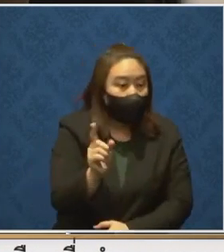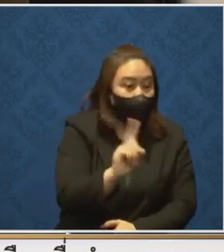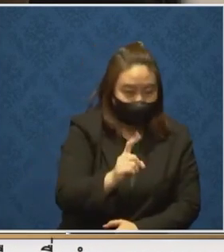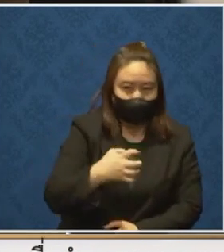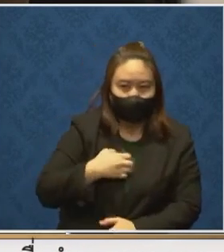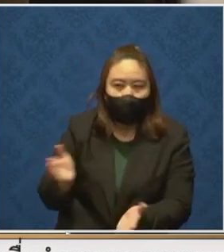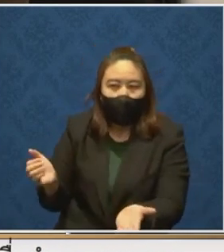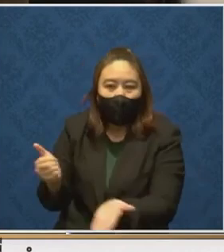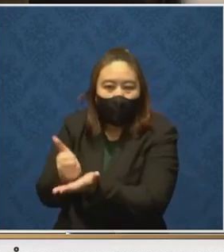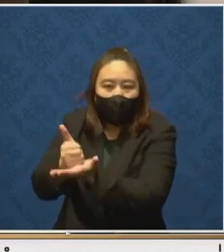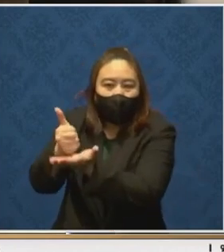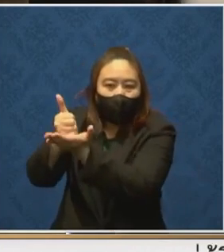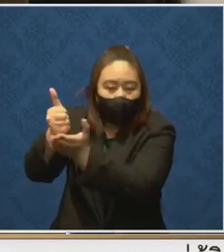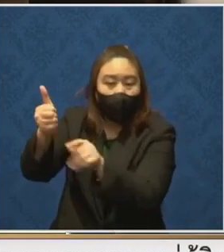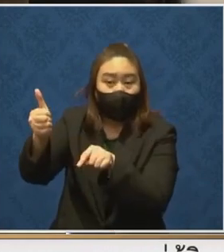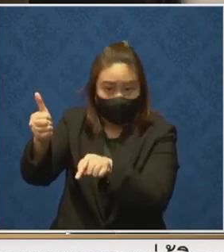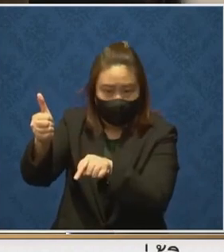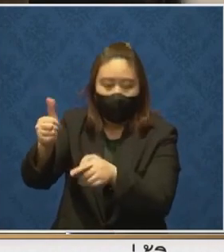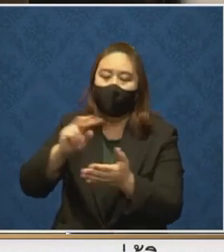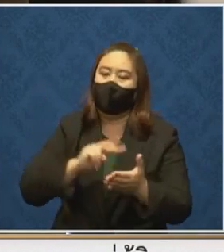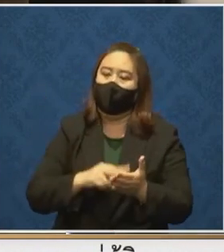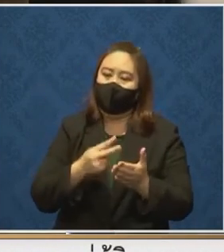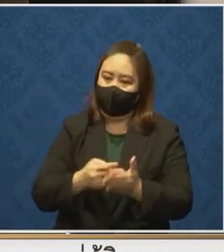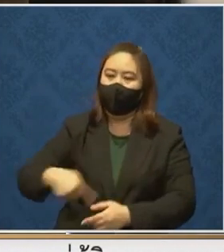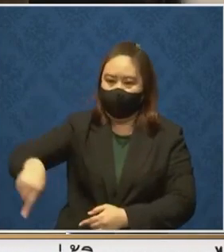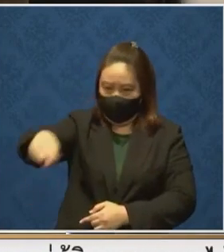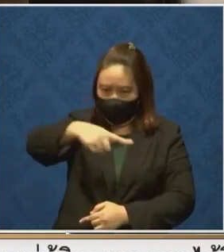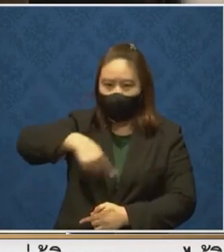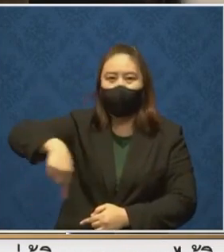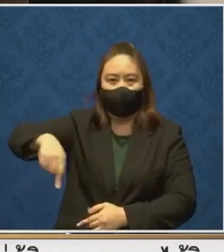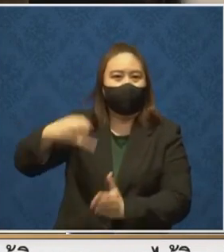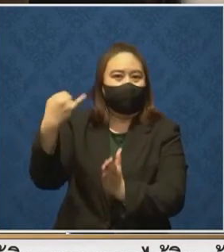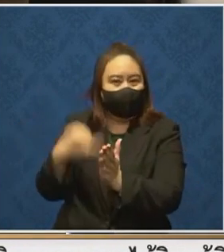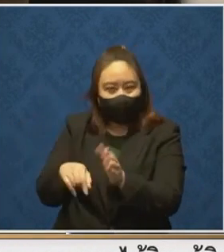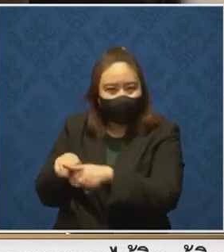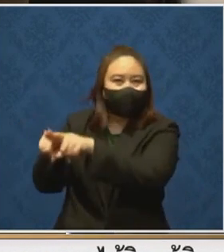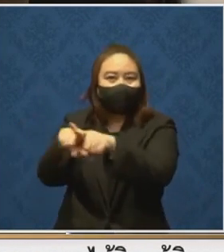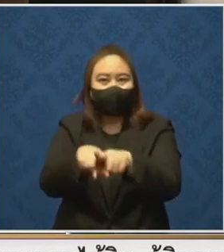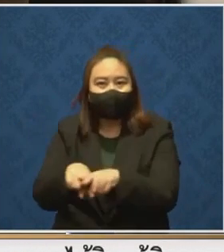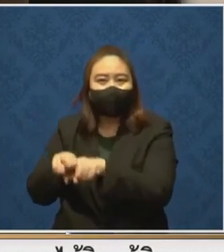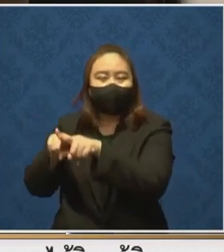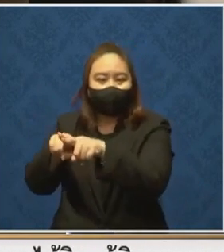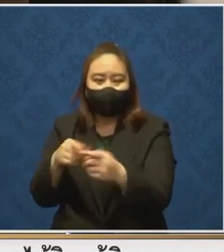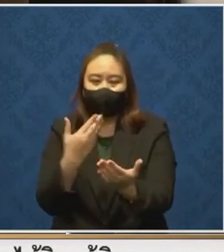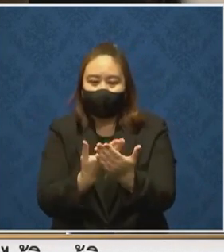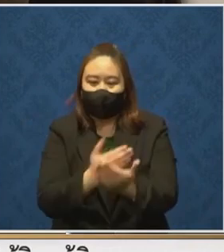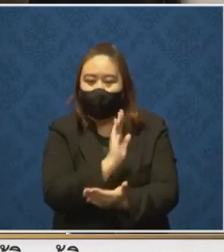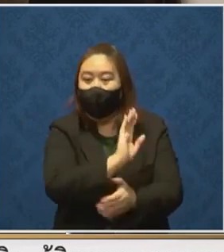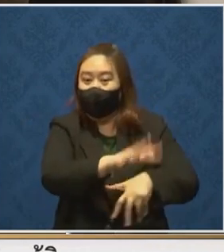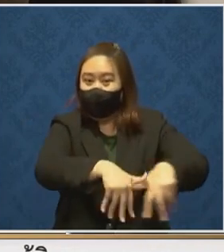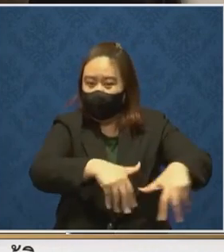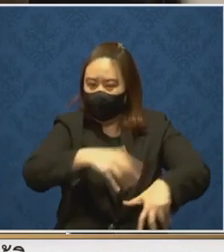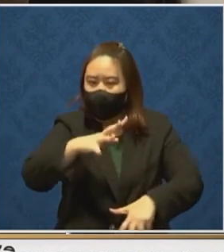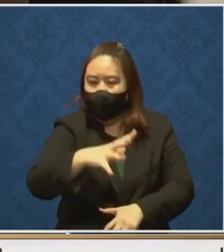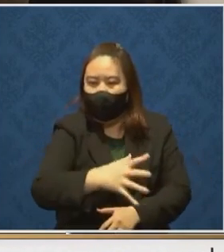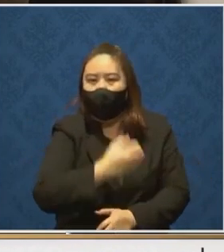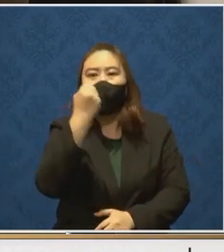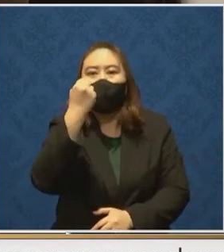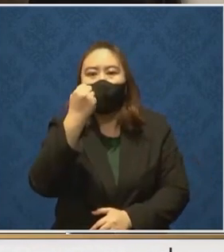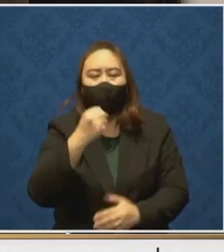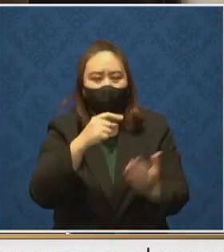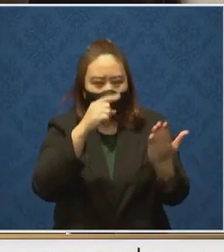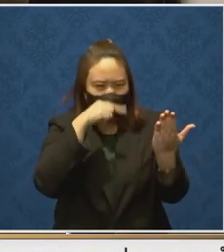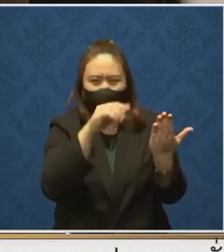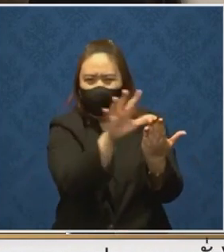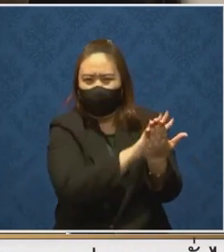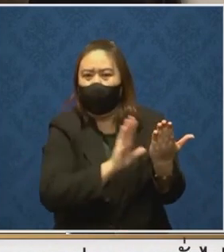อใหได้รู้ว่าพวกท่านเข้าข่ายเป็ผู้ร่วมขบวนการเอาเงินของประชาชนไปและทัสมบติของประเท